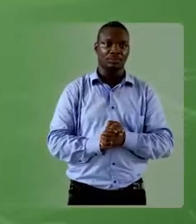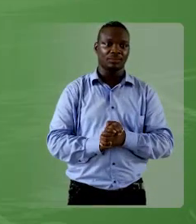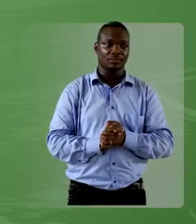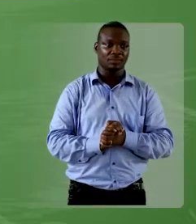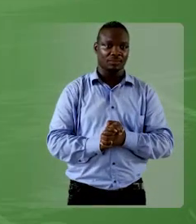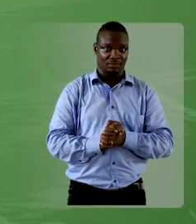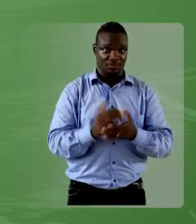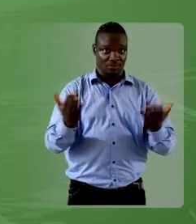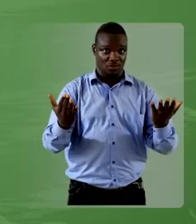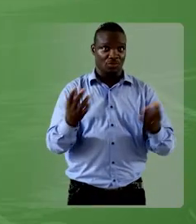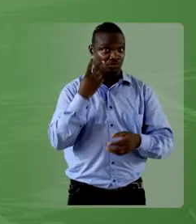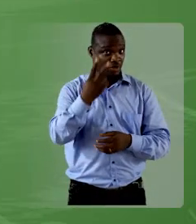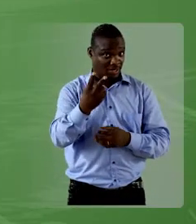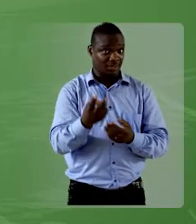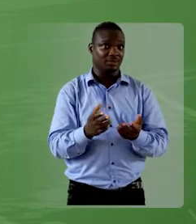On revient.